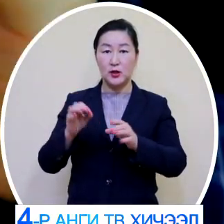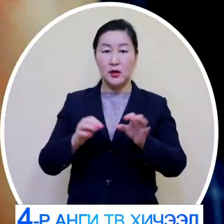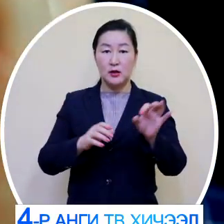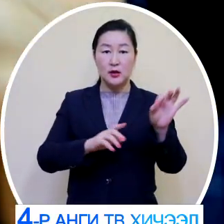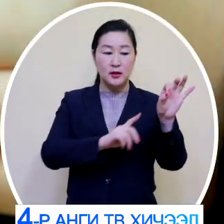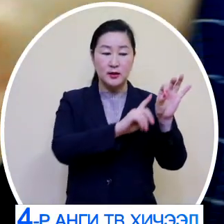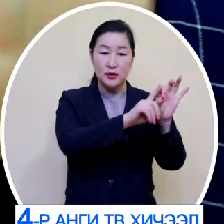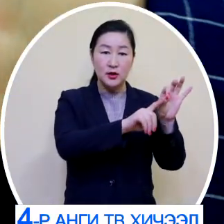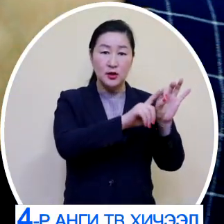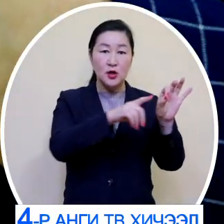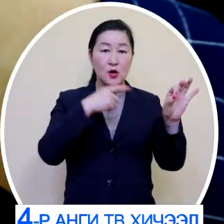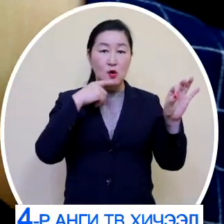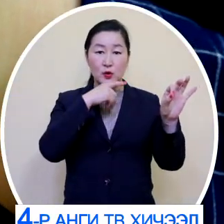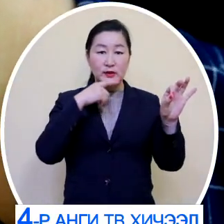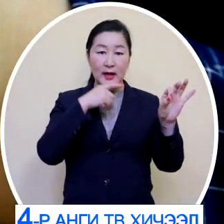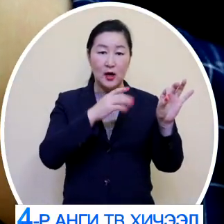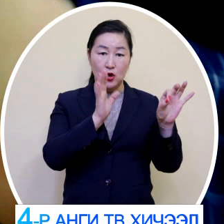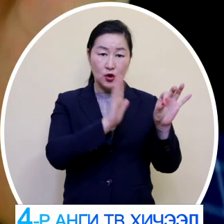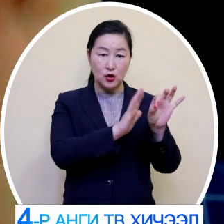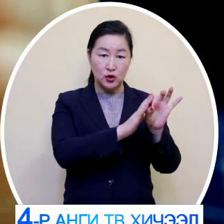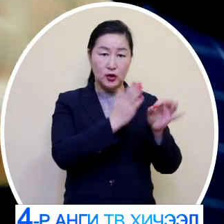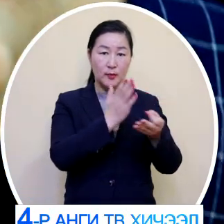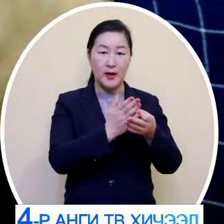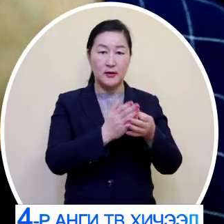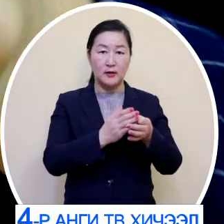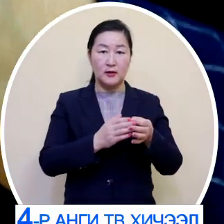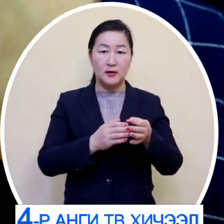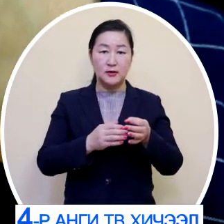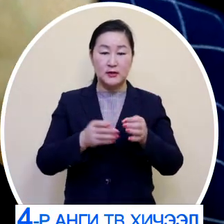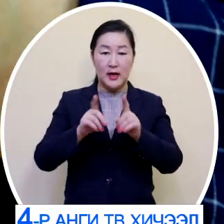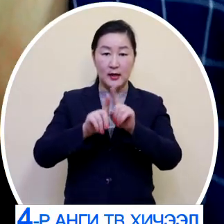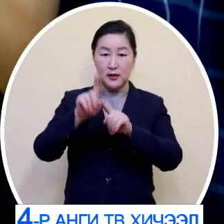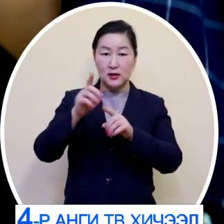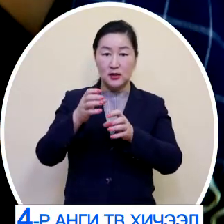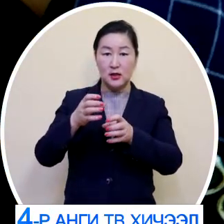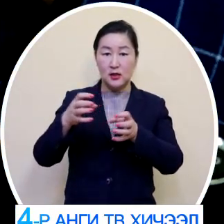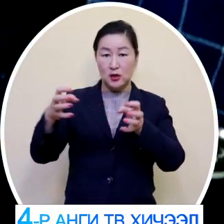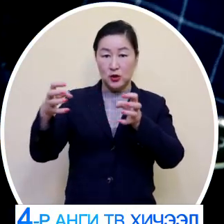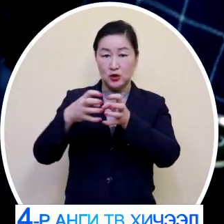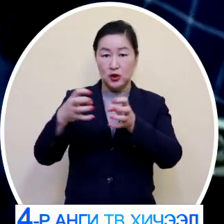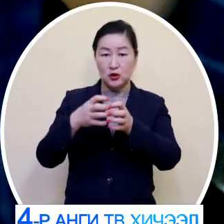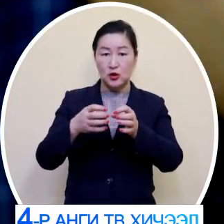Тэгвэл хамгийн ихний дээдлийн соронз маань улаан туйл маань доош харсан байна.